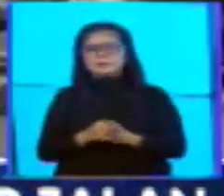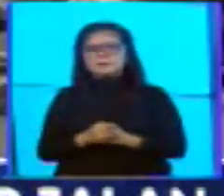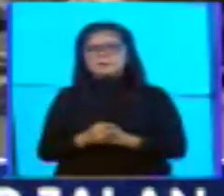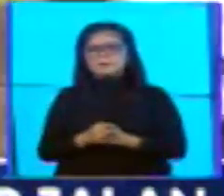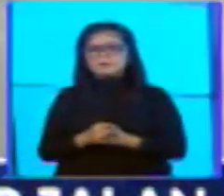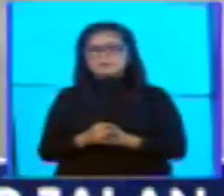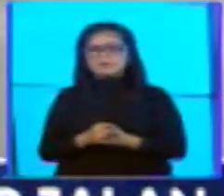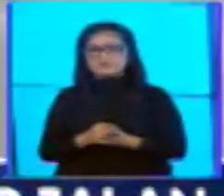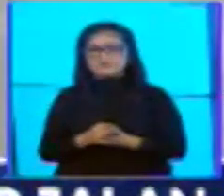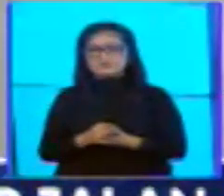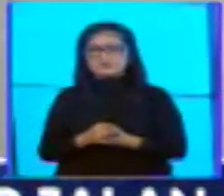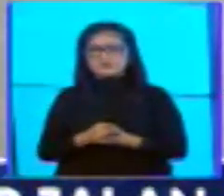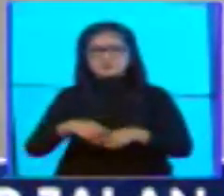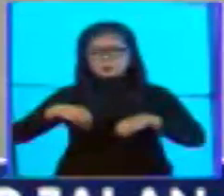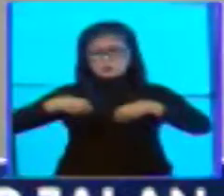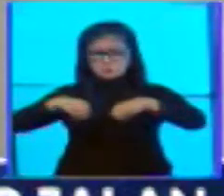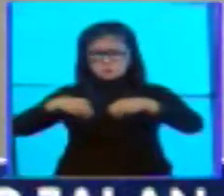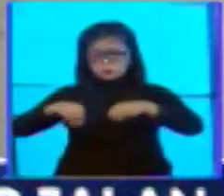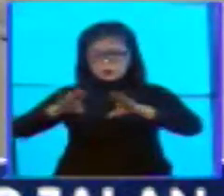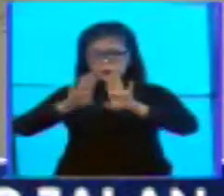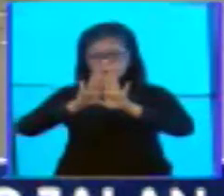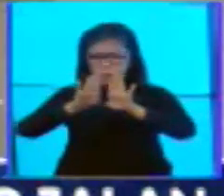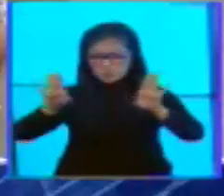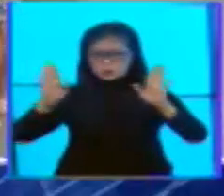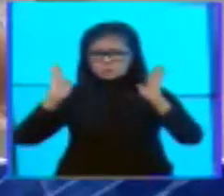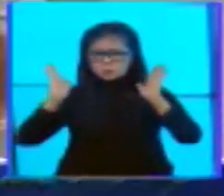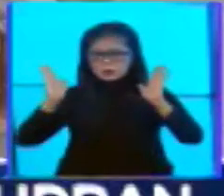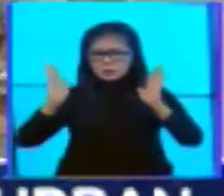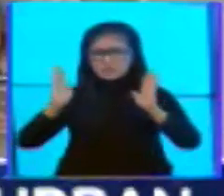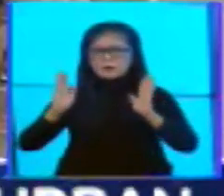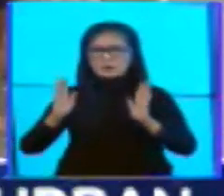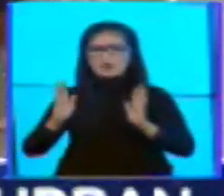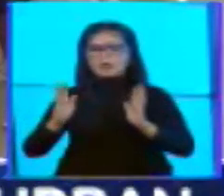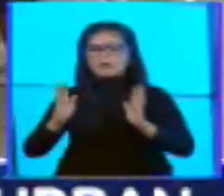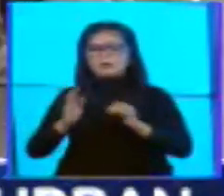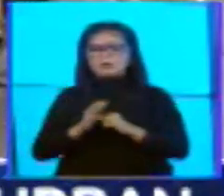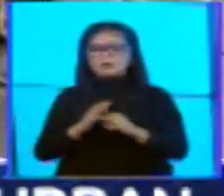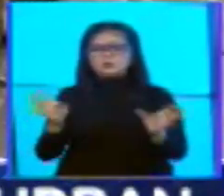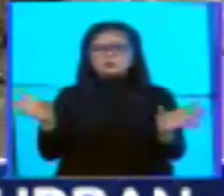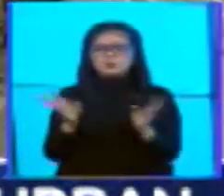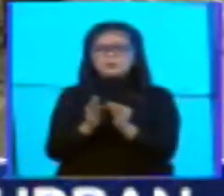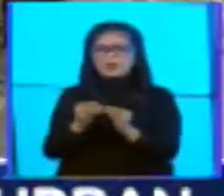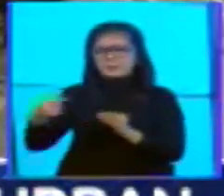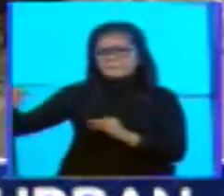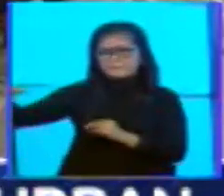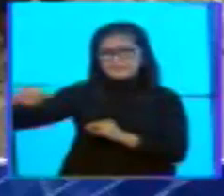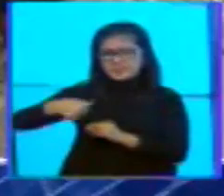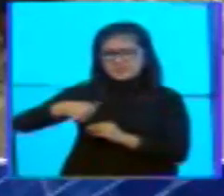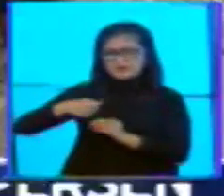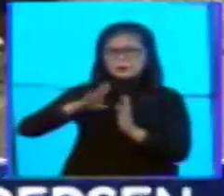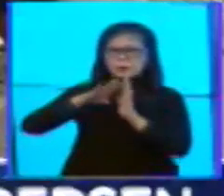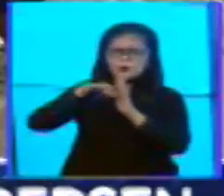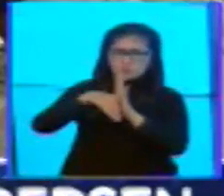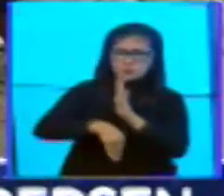pembukaan lapak sudah beberapa hari ini, pihaknya mengaku terjadi kepenurunan omset hingga